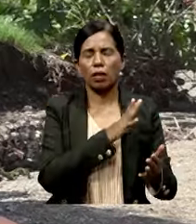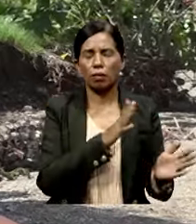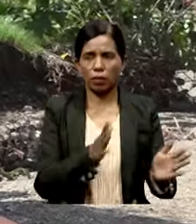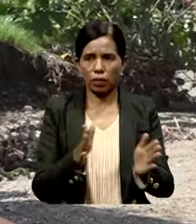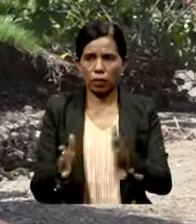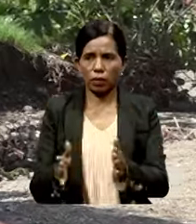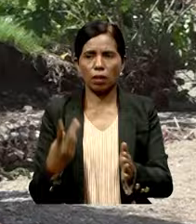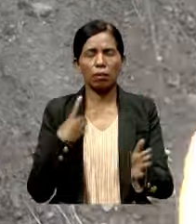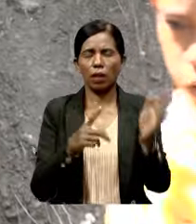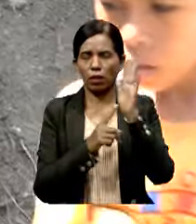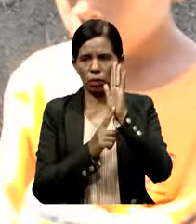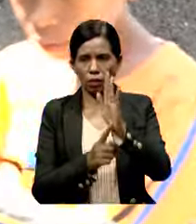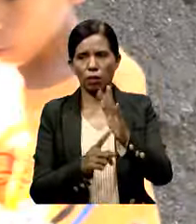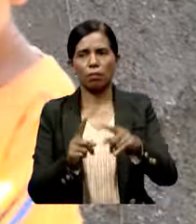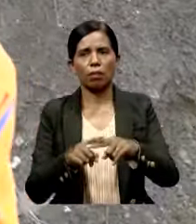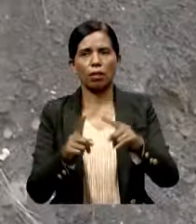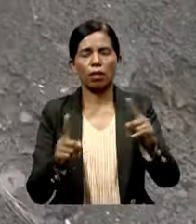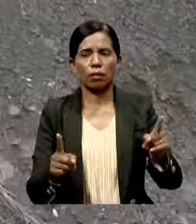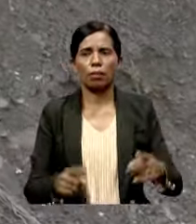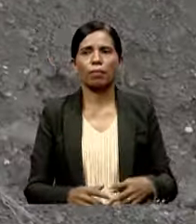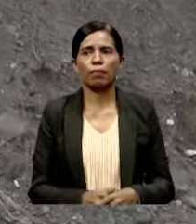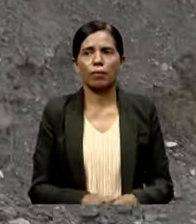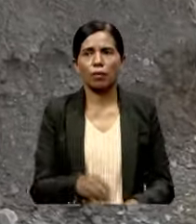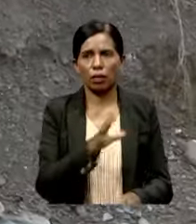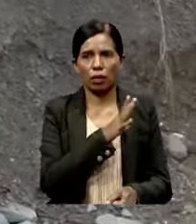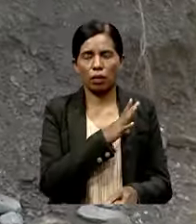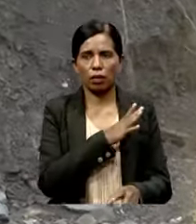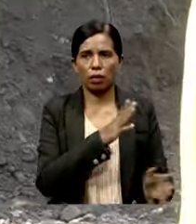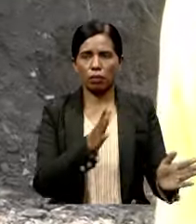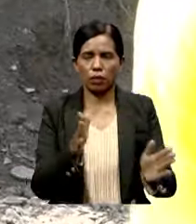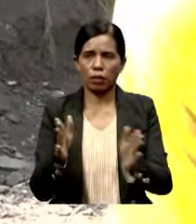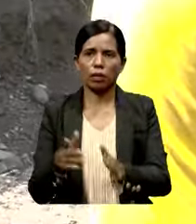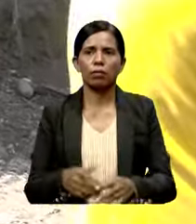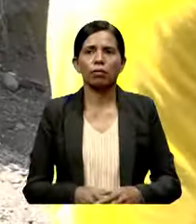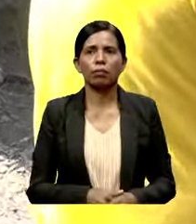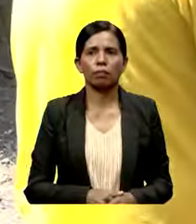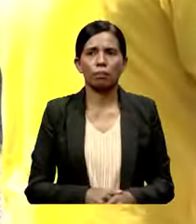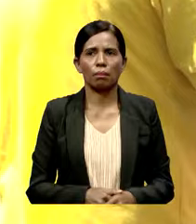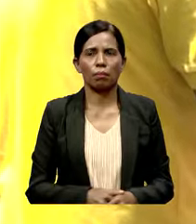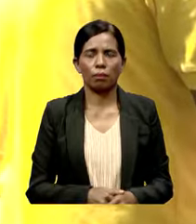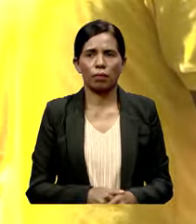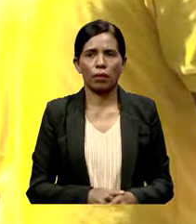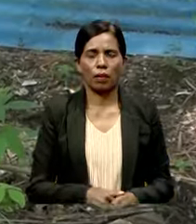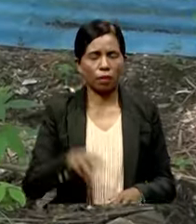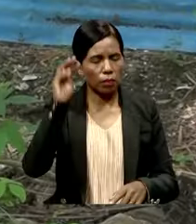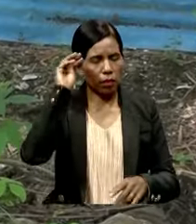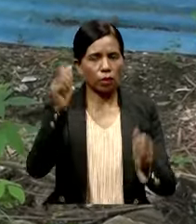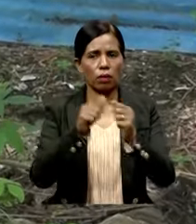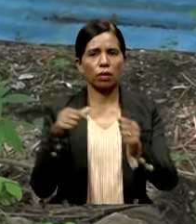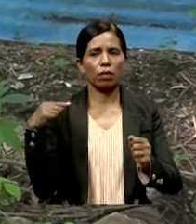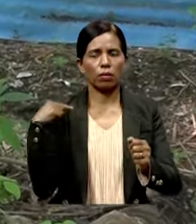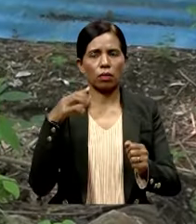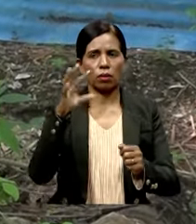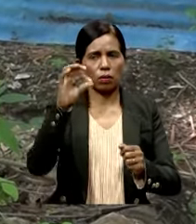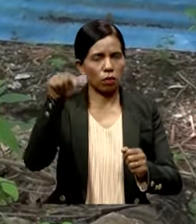ato na ba leteng ba be ami heng ni prosesu momento ministro ho ne gabinete e o